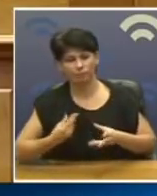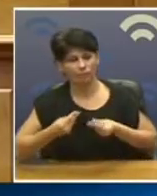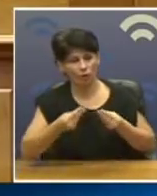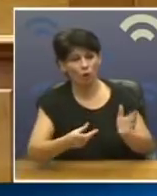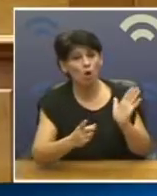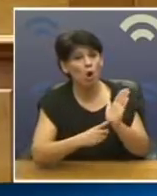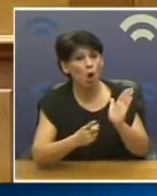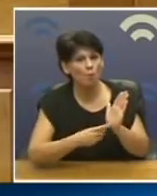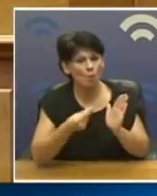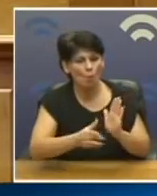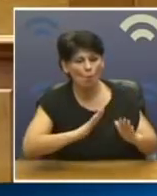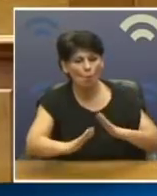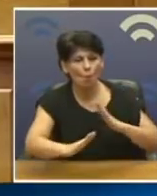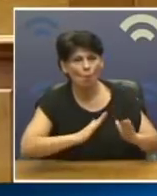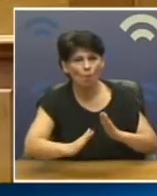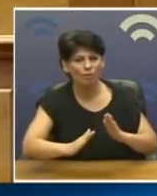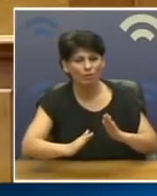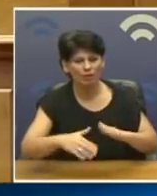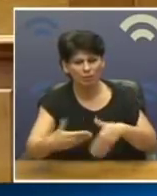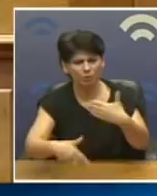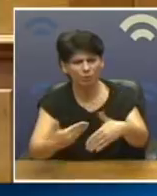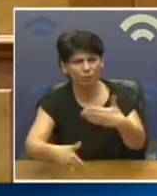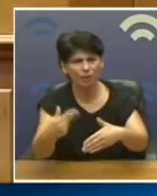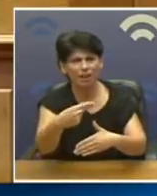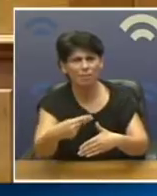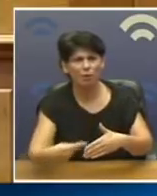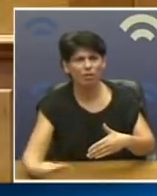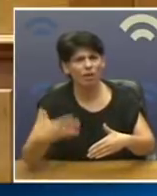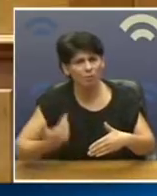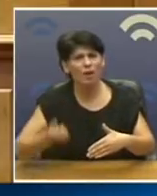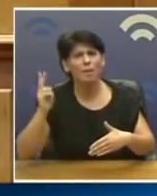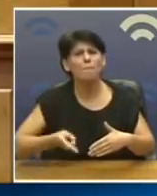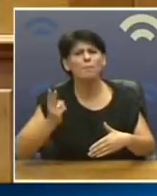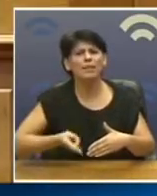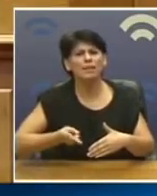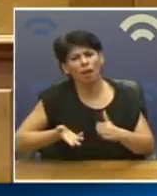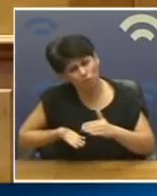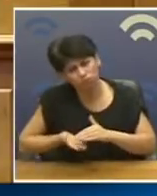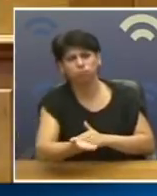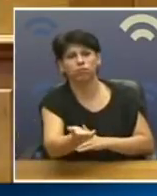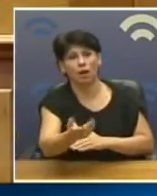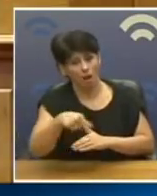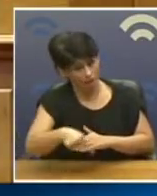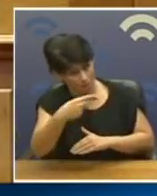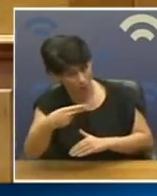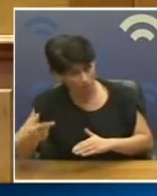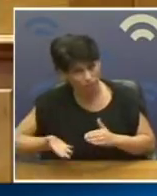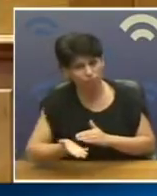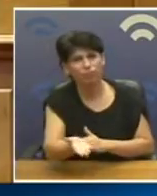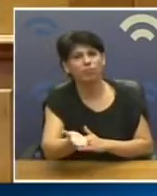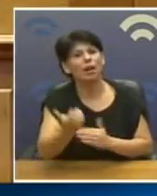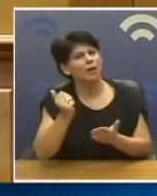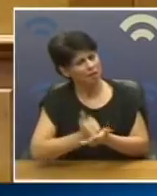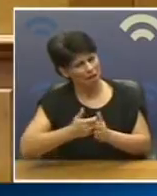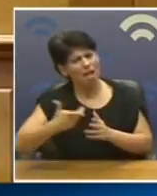ασυλία για μια σειρά από υποθέσεις για τις οποίες διώκονται ποινικά. Μεταξύ των οποίων και για